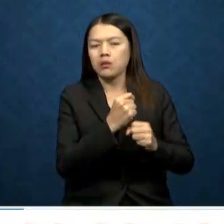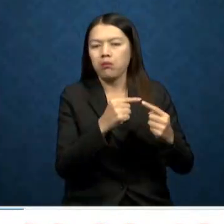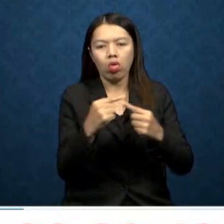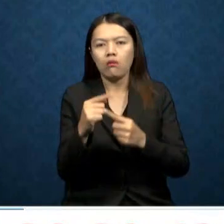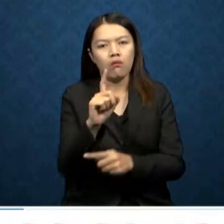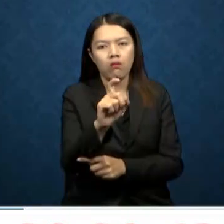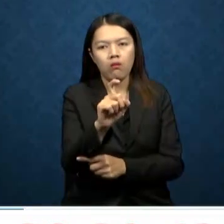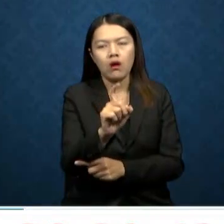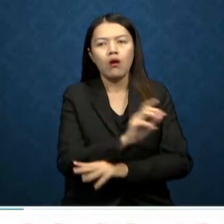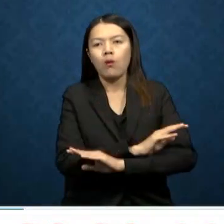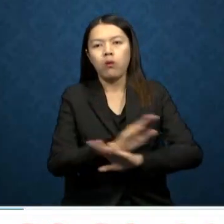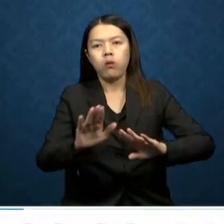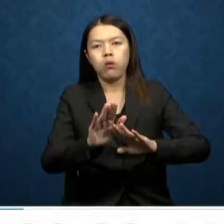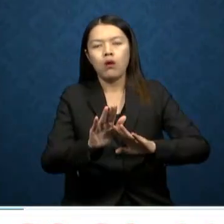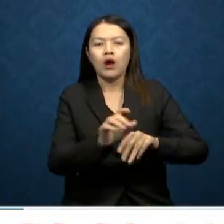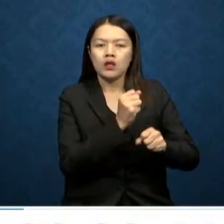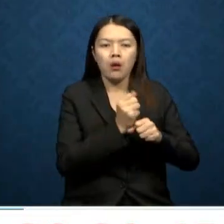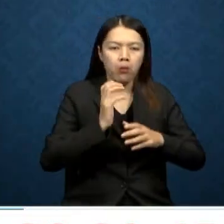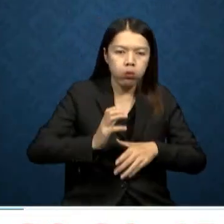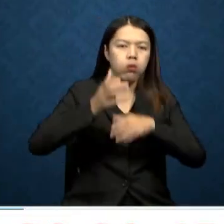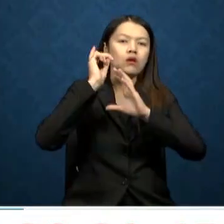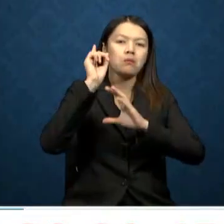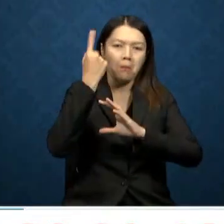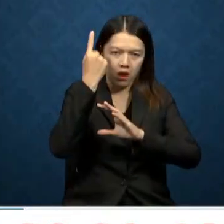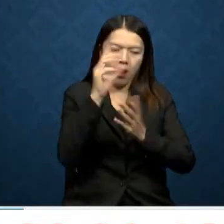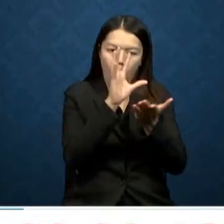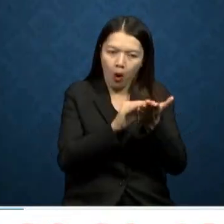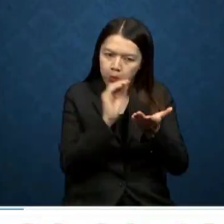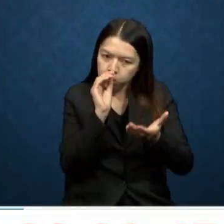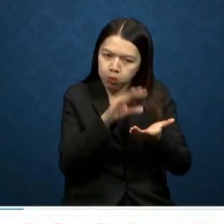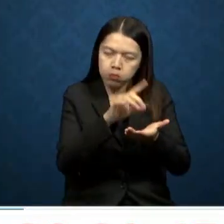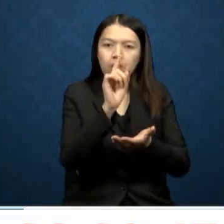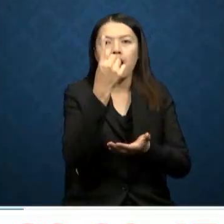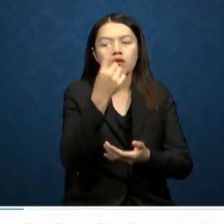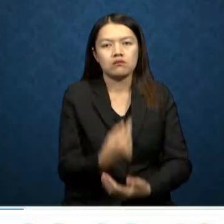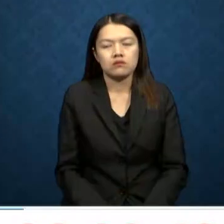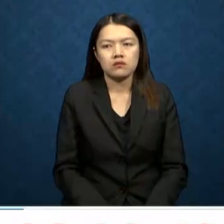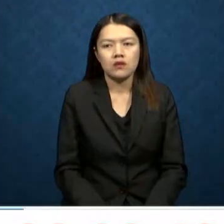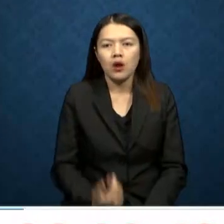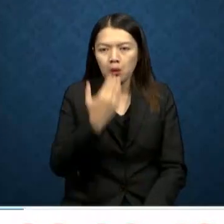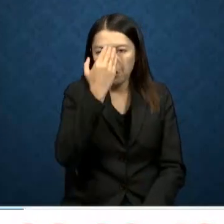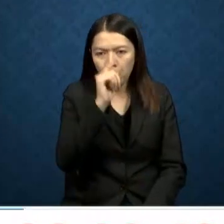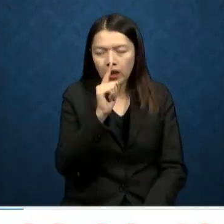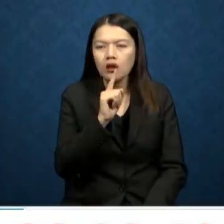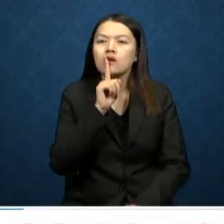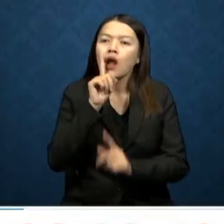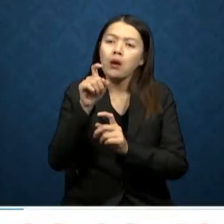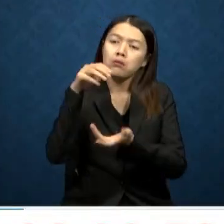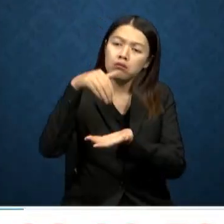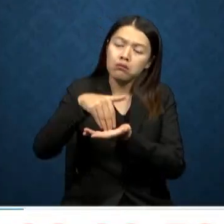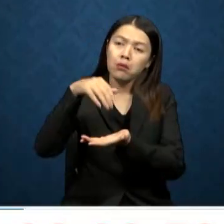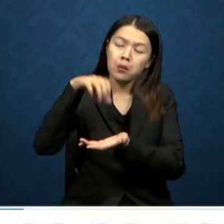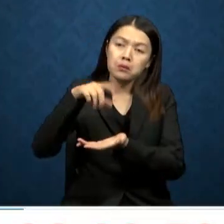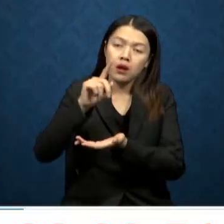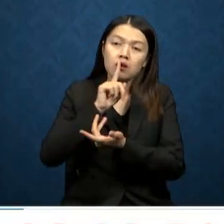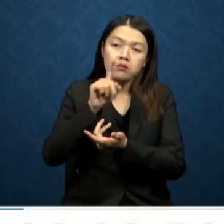ได้ต้องยกเลิกและดำเนินการลงข้อมูลใหม่ซึ่งจากการสอบถามกรมบัญชีกลางแล้ว